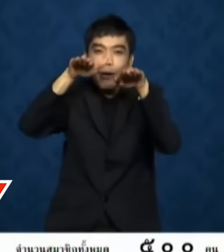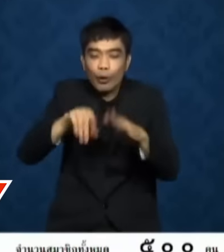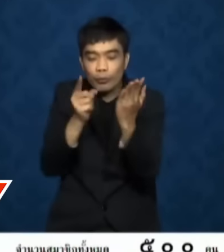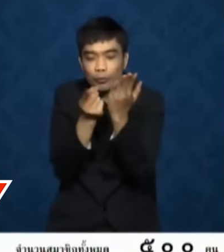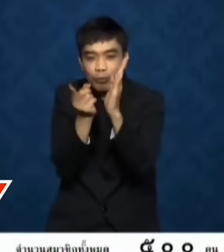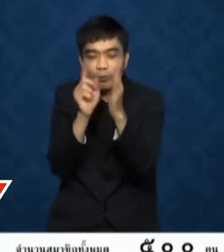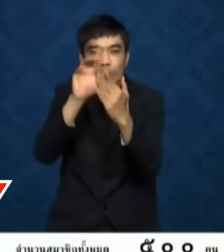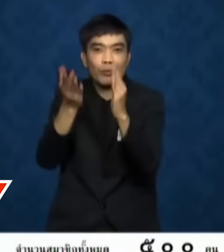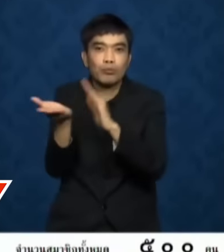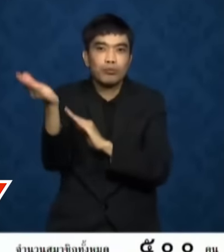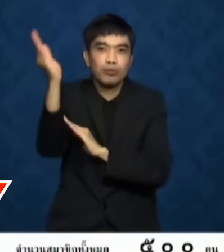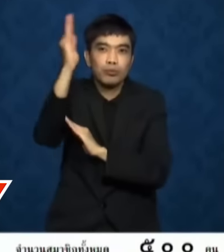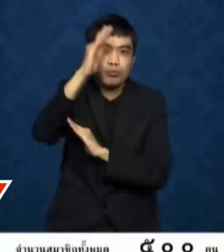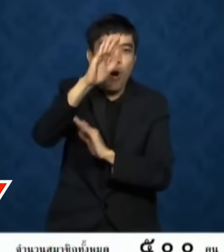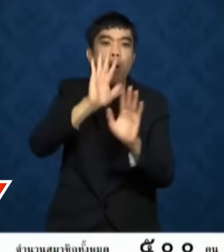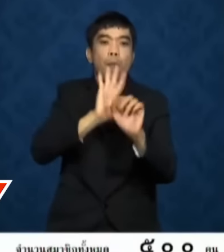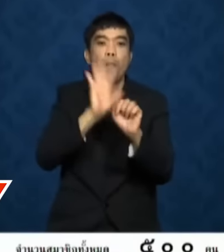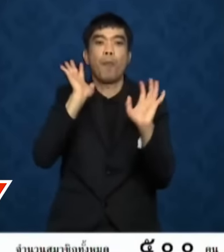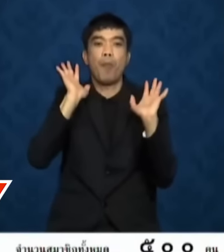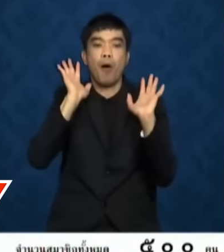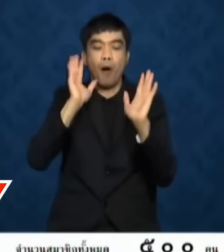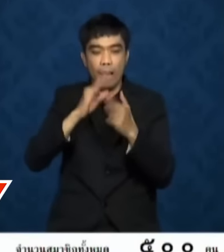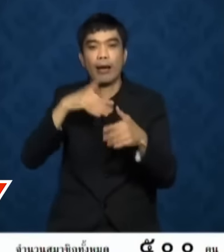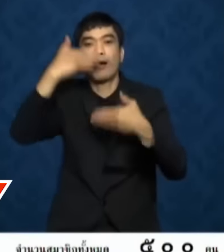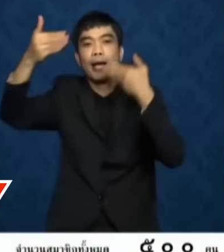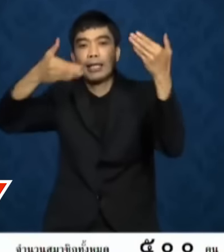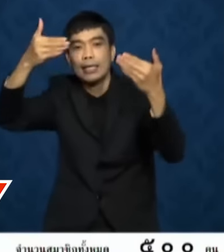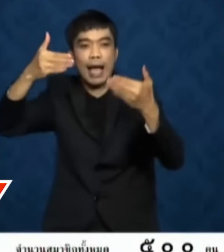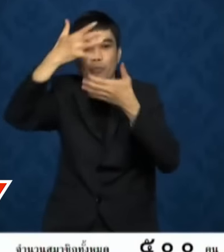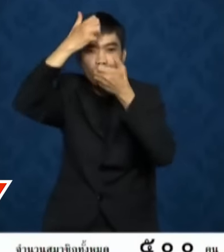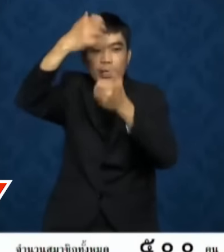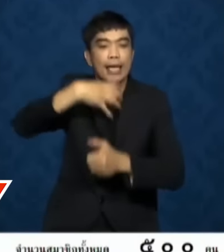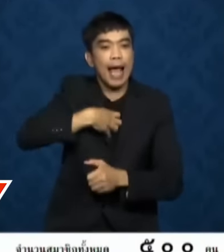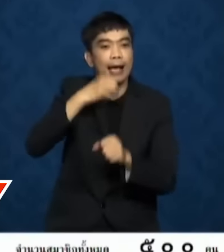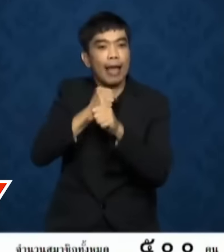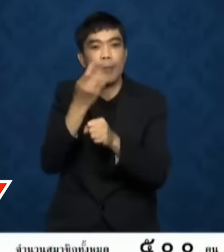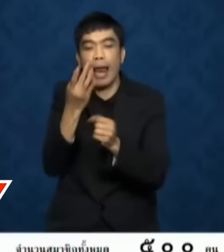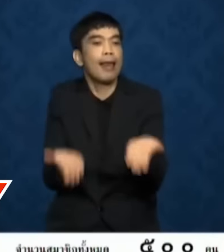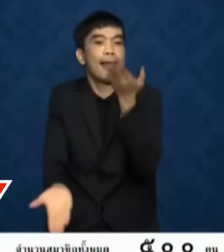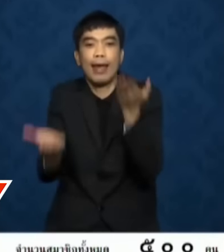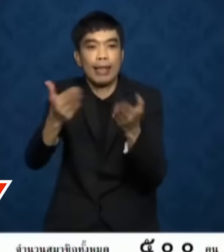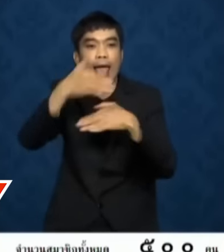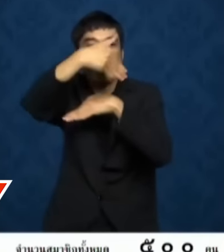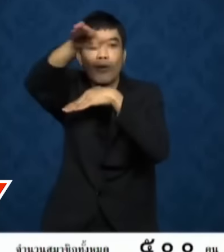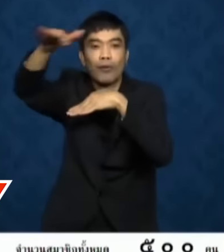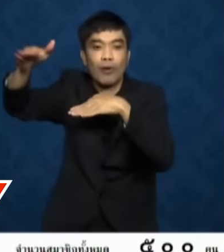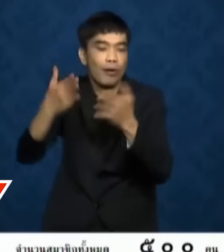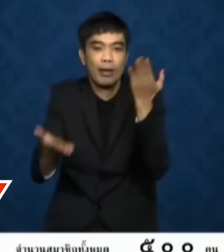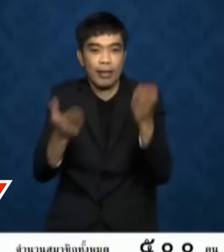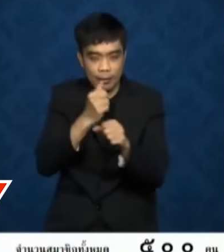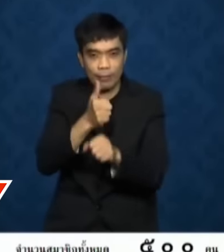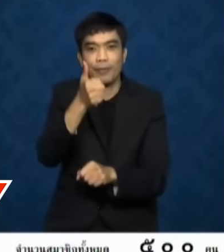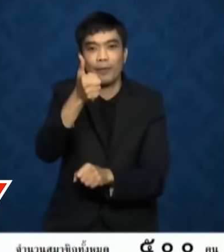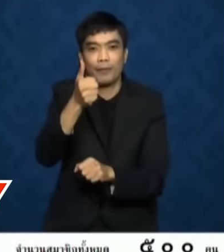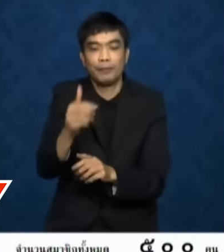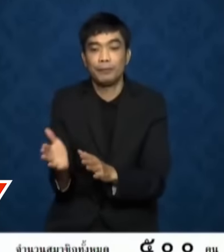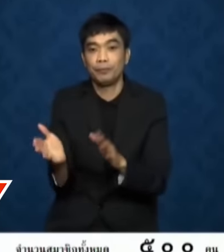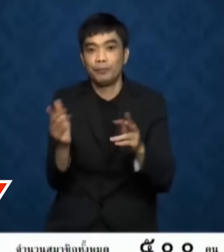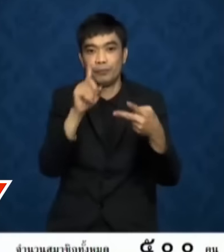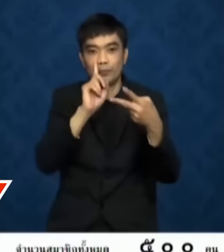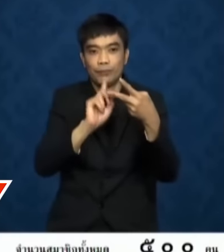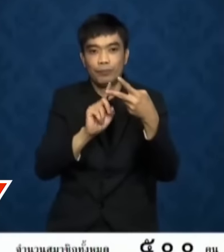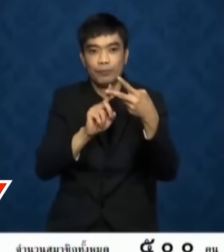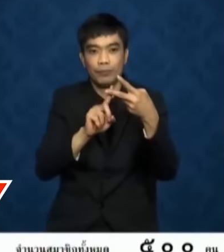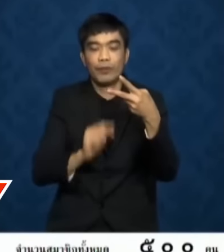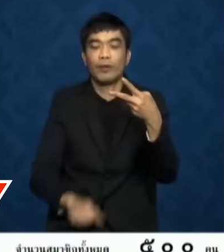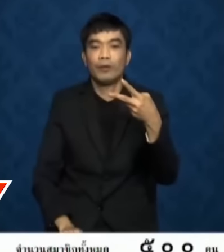ของเรานั้นมีเวลามากขึ้นในการได้ทำกิจกรรมที่เขาสนใจและทดลองทำจริงนอกห้องเรียนส่วนประการที่2ท่านประธานคือการ